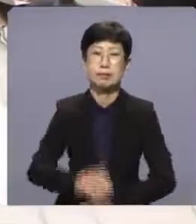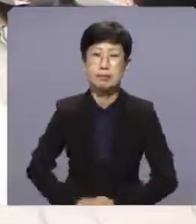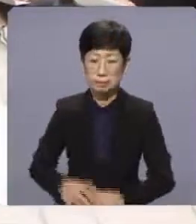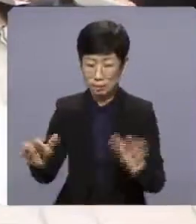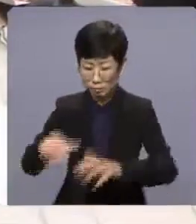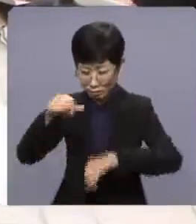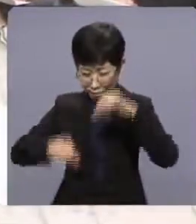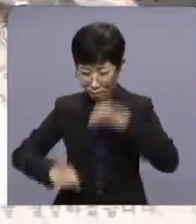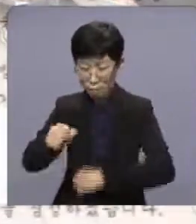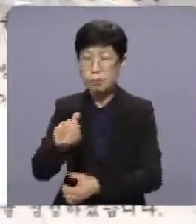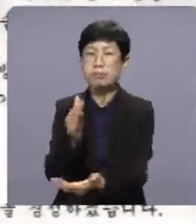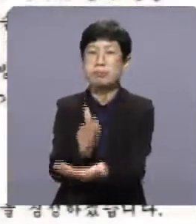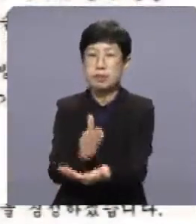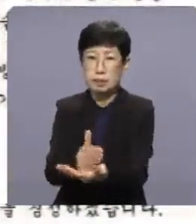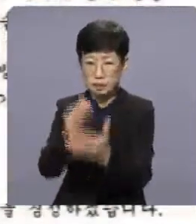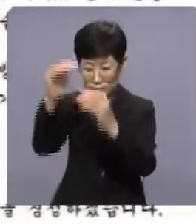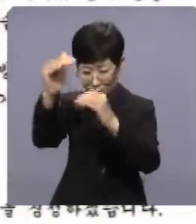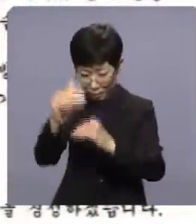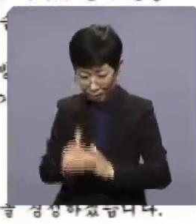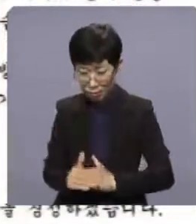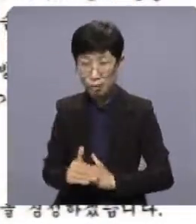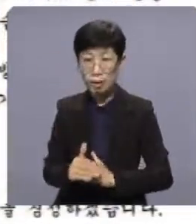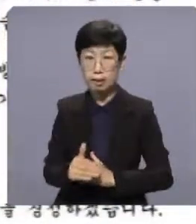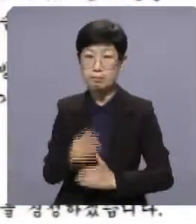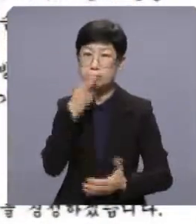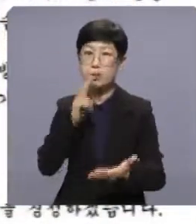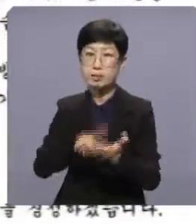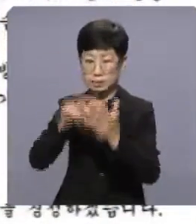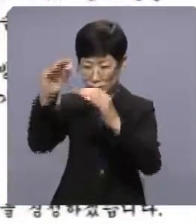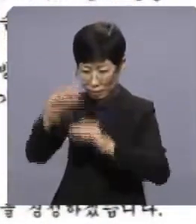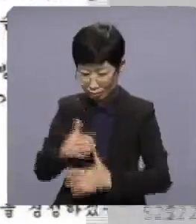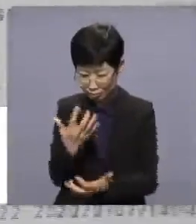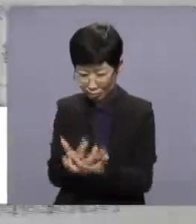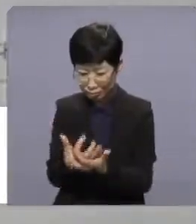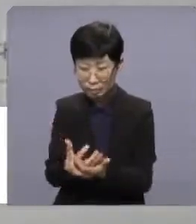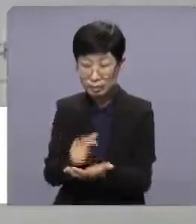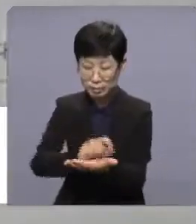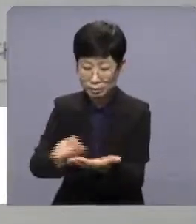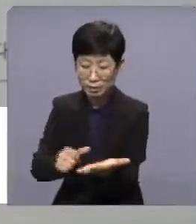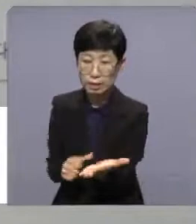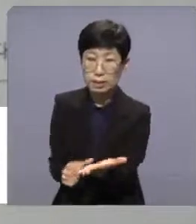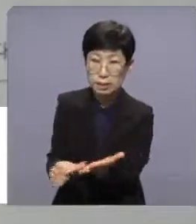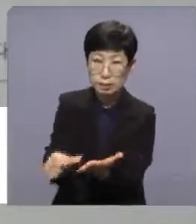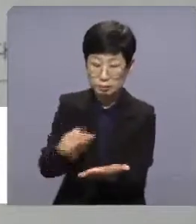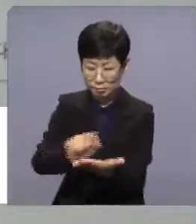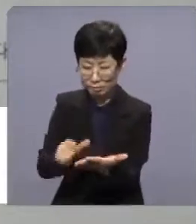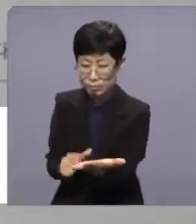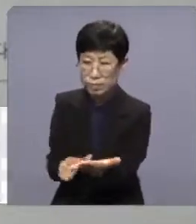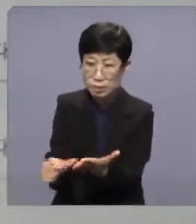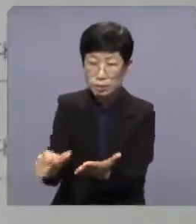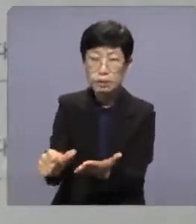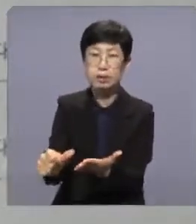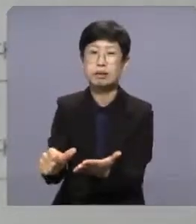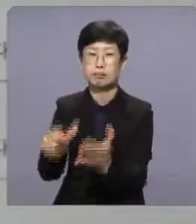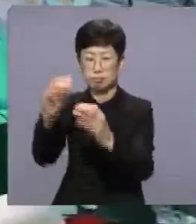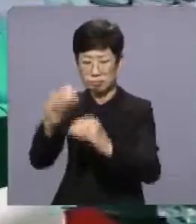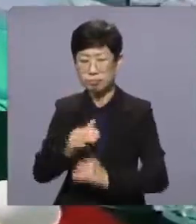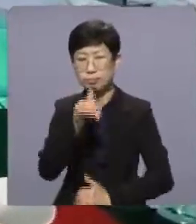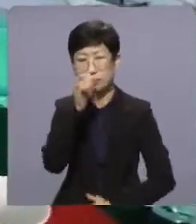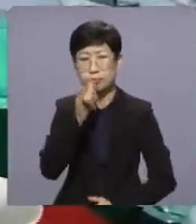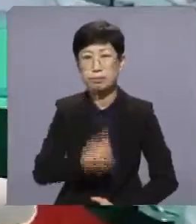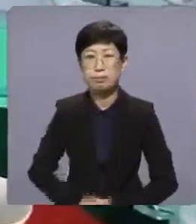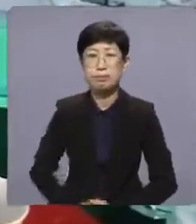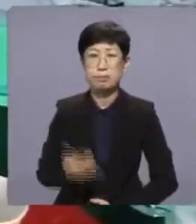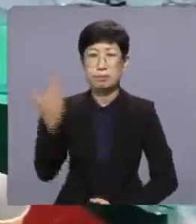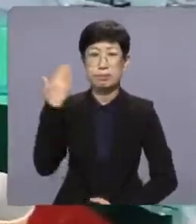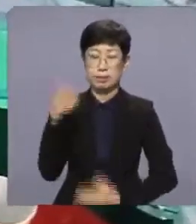집단 행동을 만류하는 내용의 윤 후보자 서한문엔 썼다 지웠다 반복하는 댓글 항의도 이뤄졌습니다.